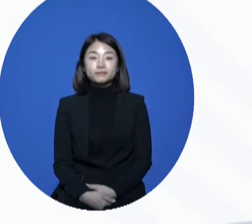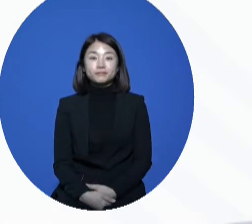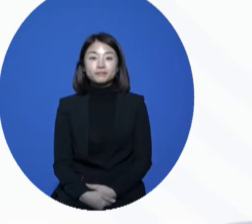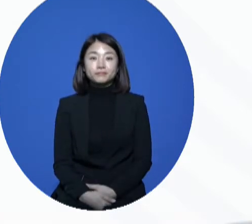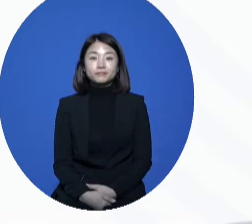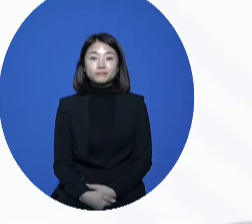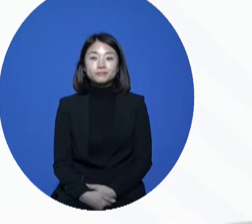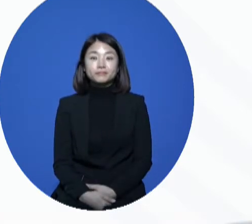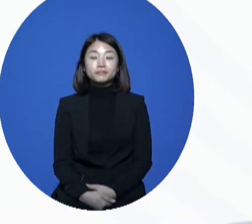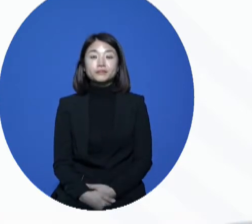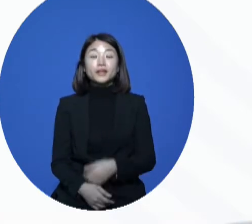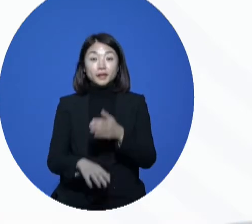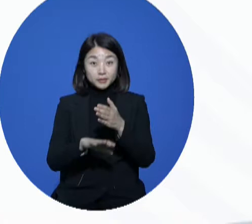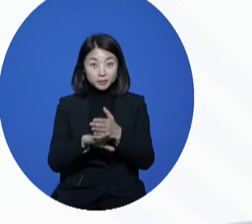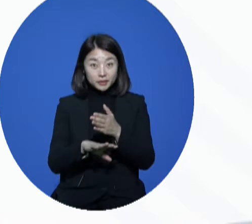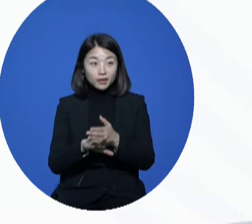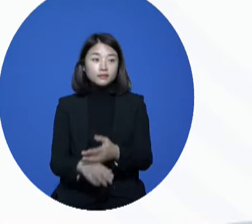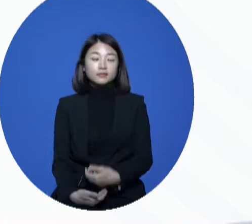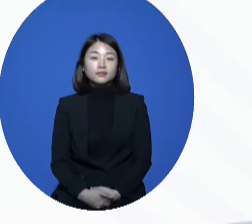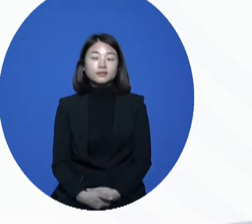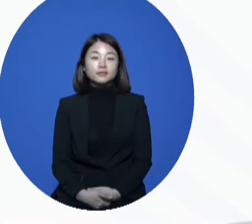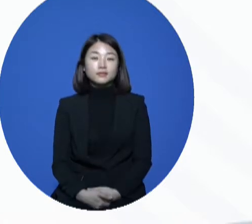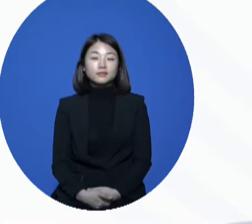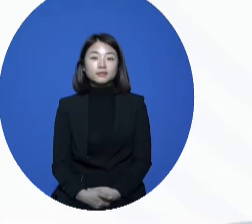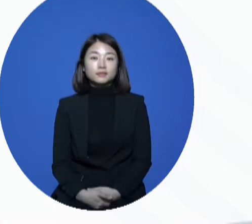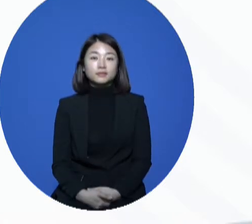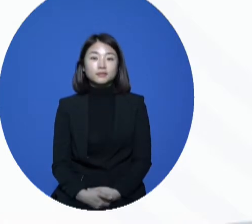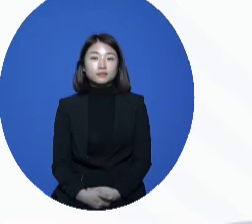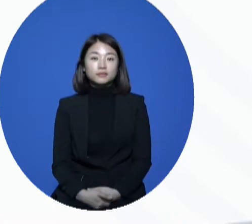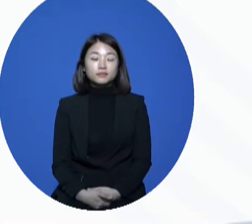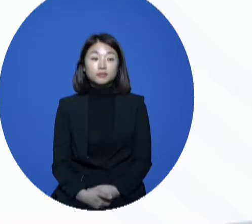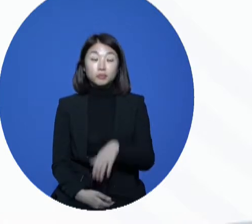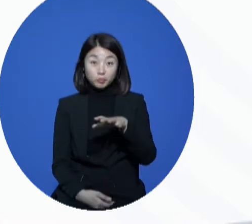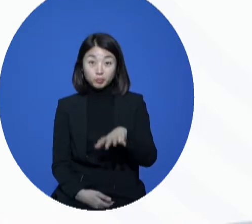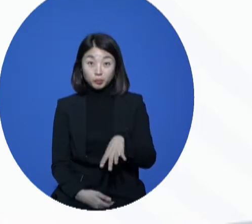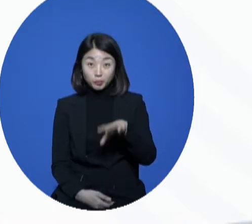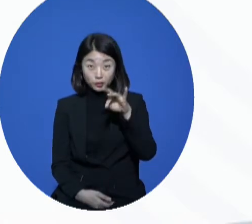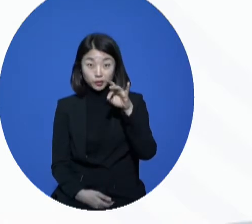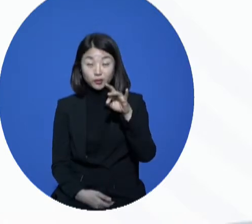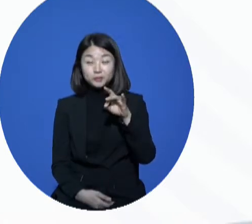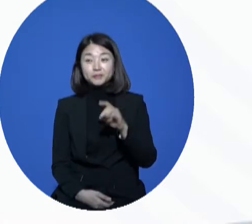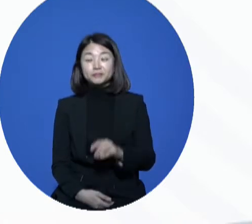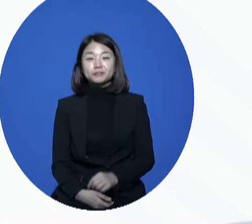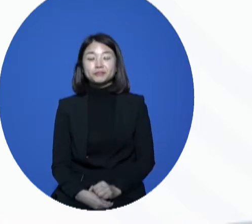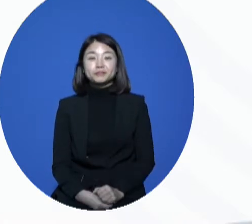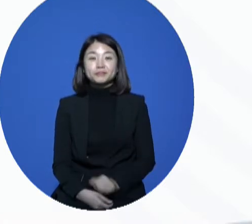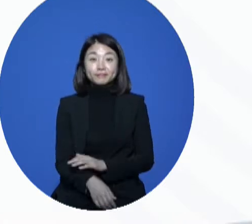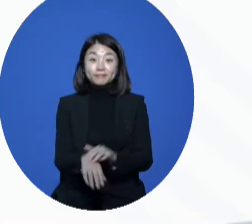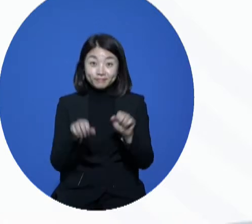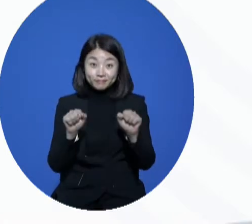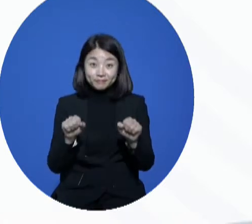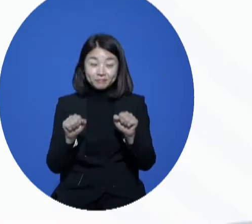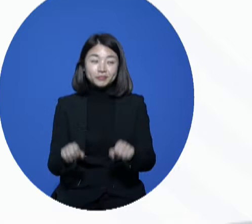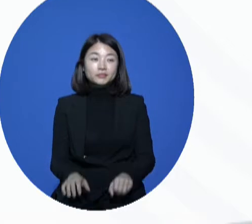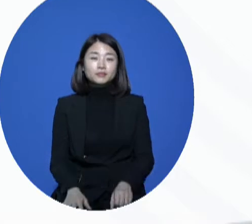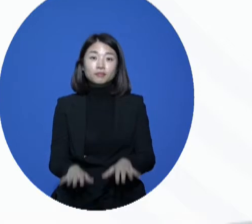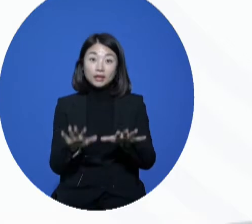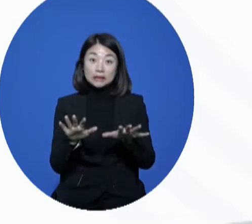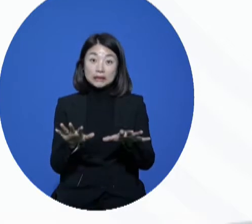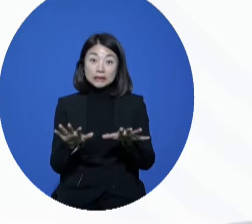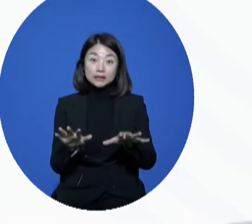Yes, thank you. 네, 감사합니다. Good afternoon. 먼저 인사 말씀 드리겠습니다.